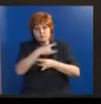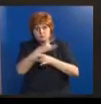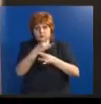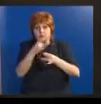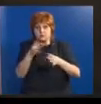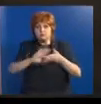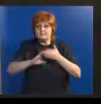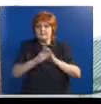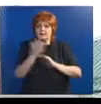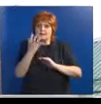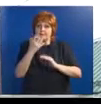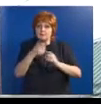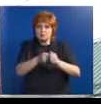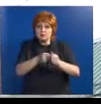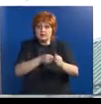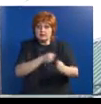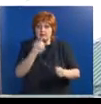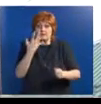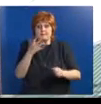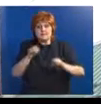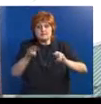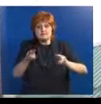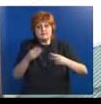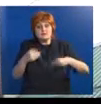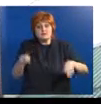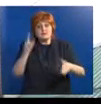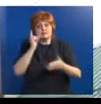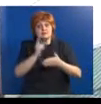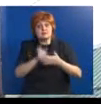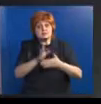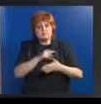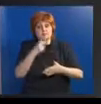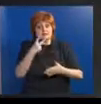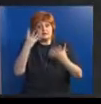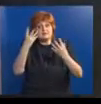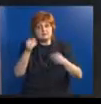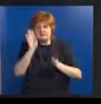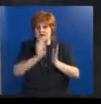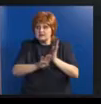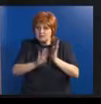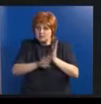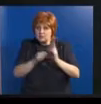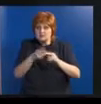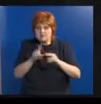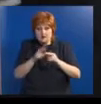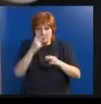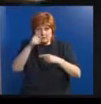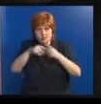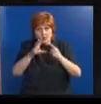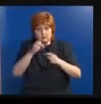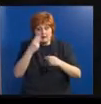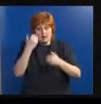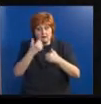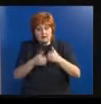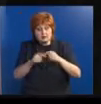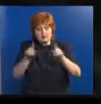регламенту 500 километров гонки. 5 спецучастков спортсмены должны пройти за 2 дня. И не просто так, а в онлайн-режиме. Каждому выдается